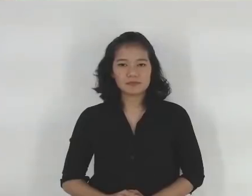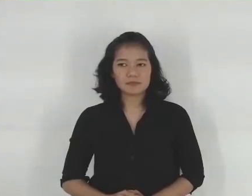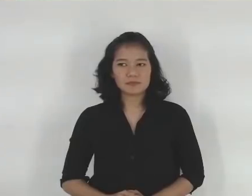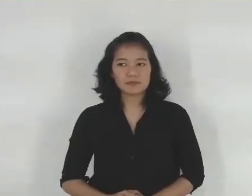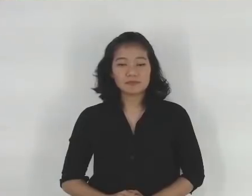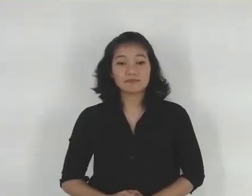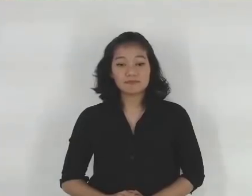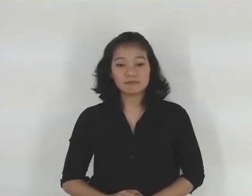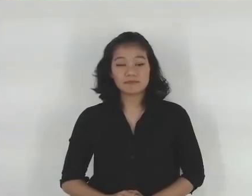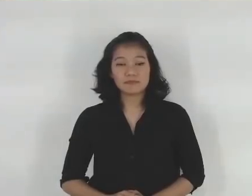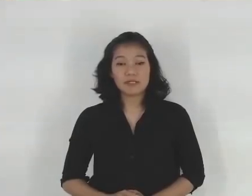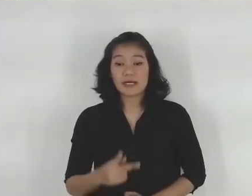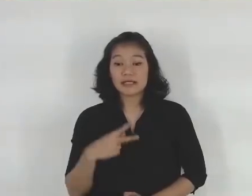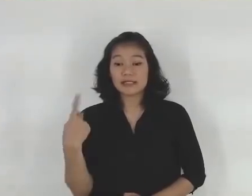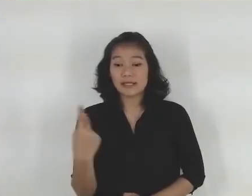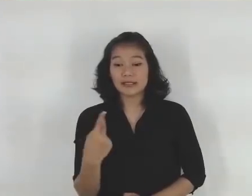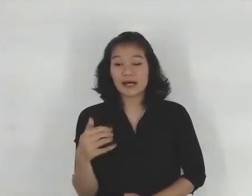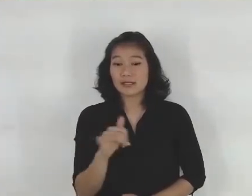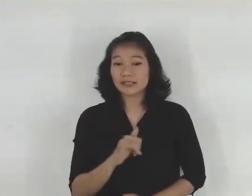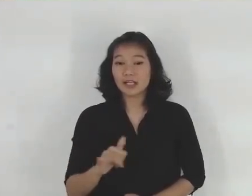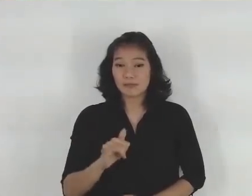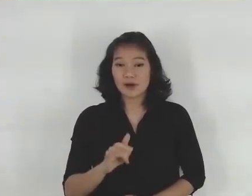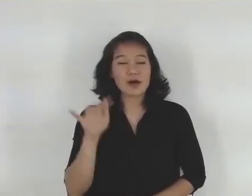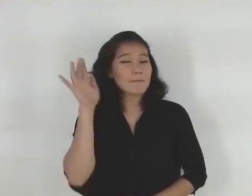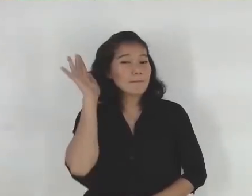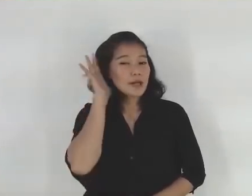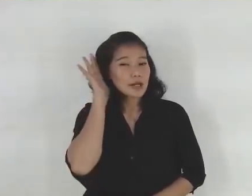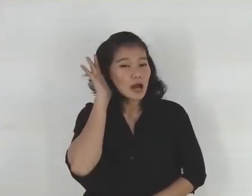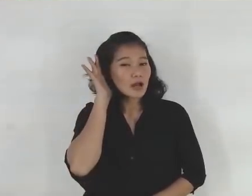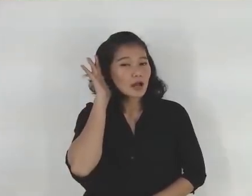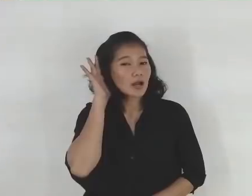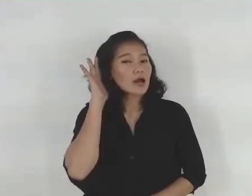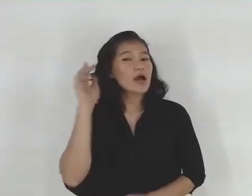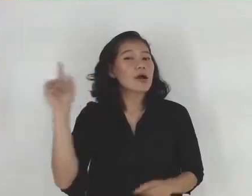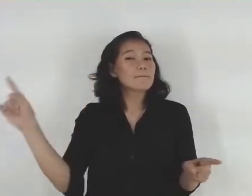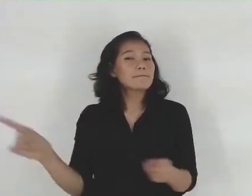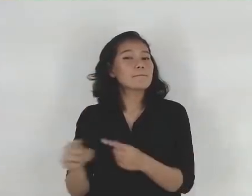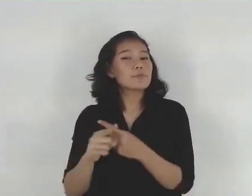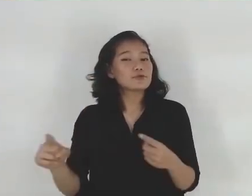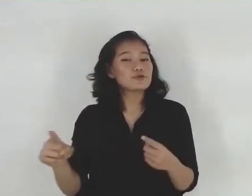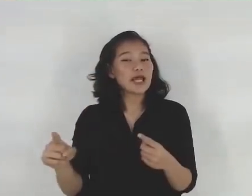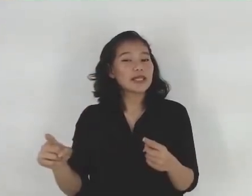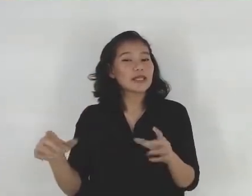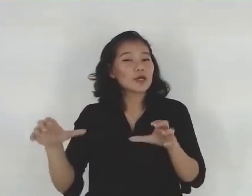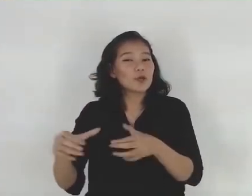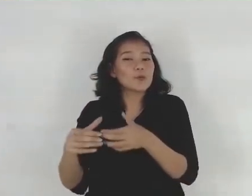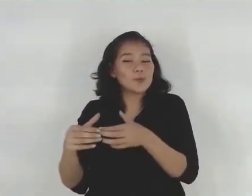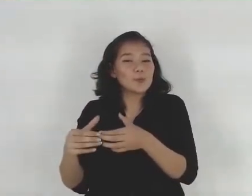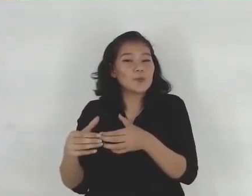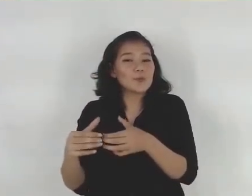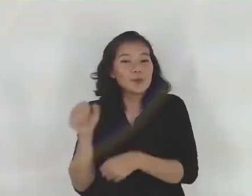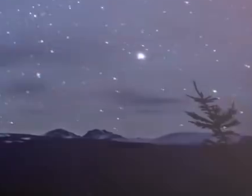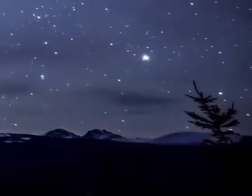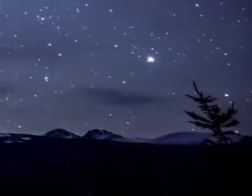dan kita akan bersama-sama mendengarkan pujian melalui paduan suara